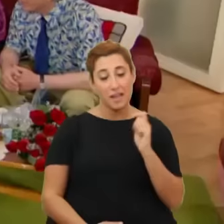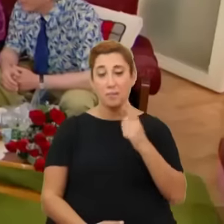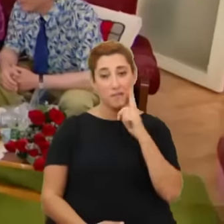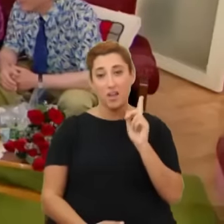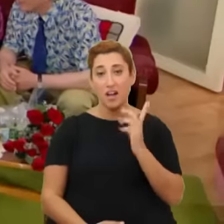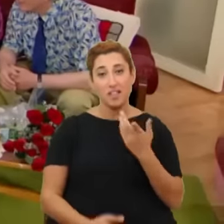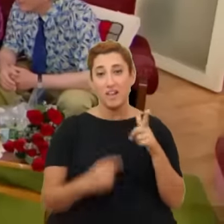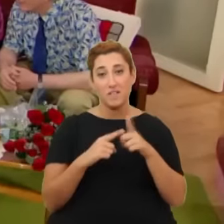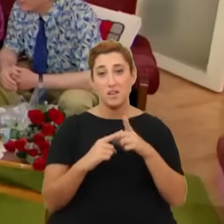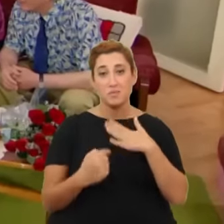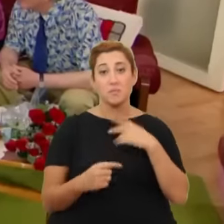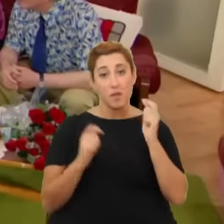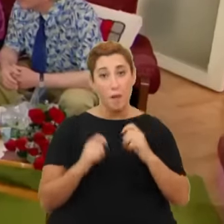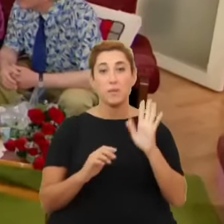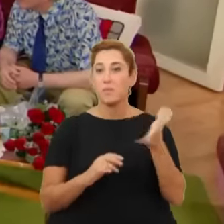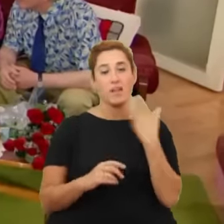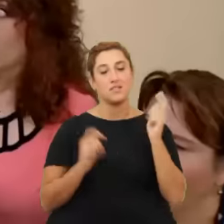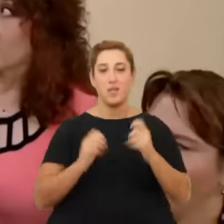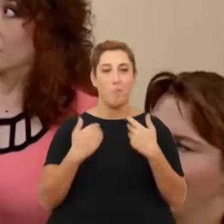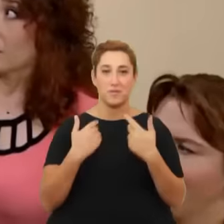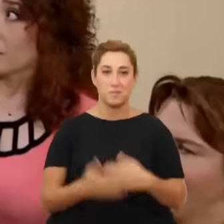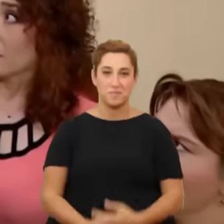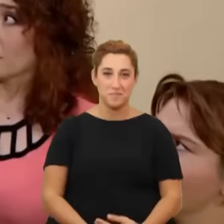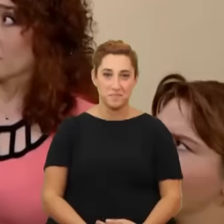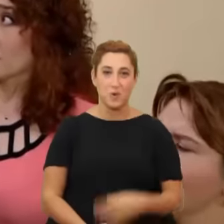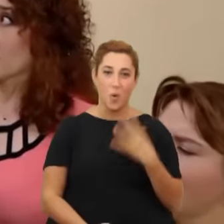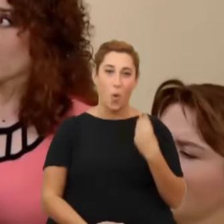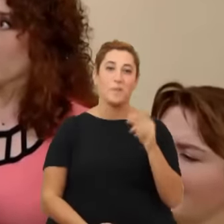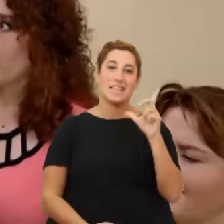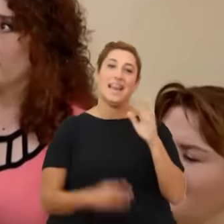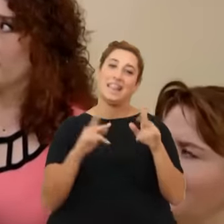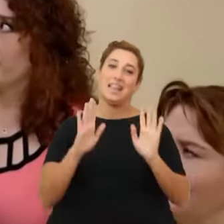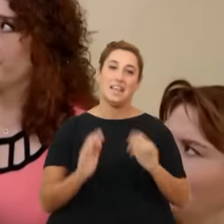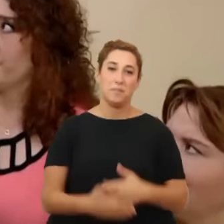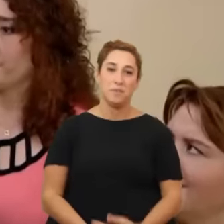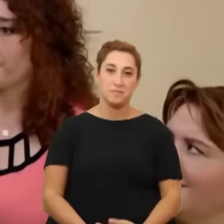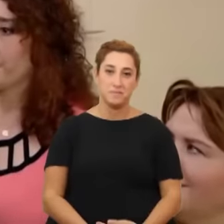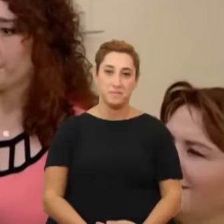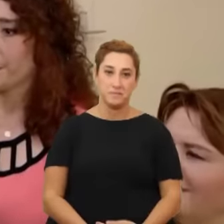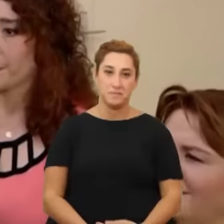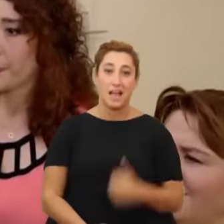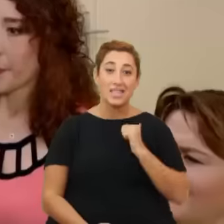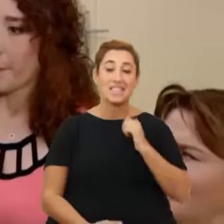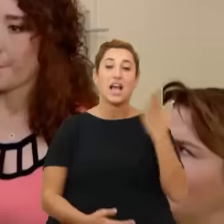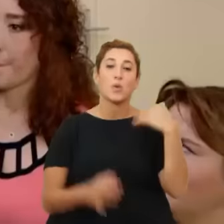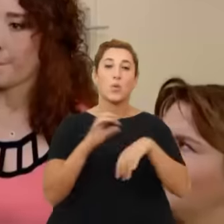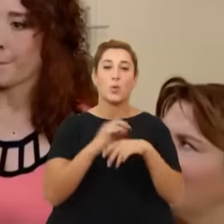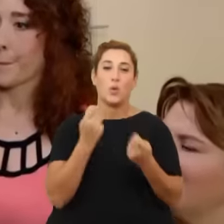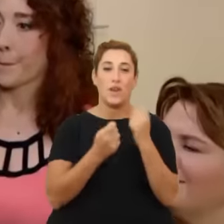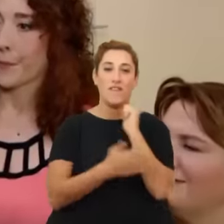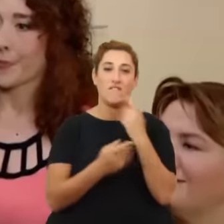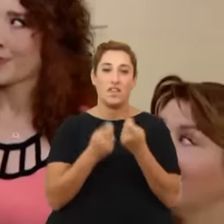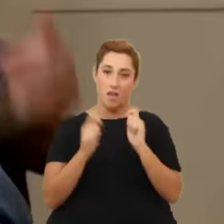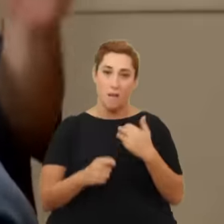Yaptım valla Fehmi'cim. Yaptım hem de nasıl yaptım. Olması gerektiği gibi. Askerde sayıcıydım ben Fehmi